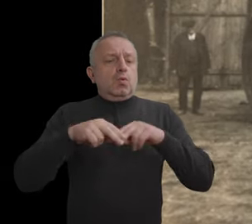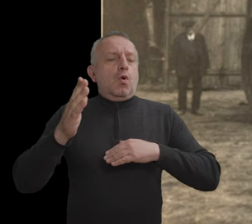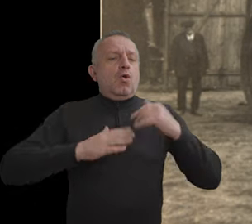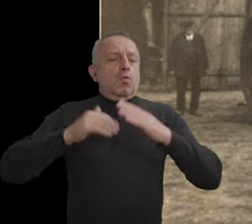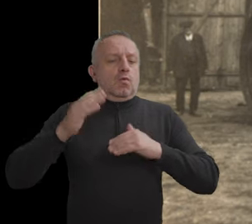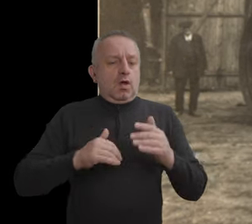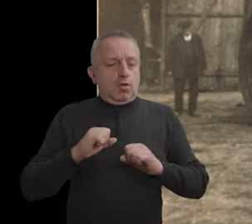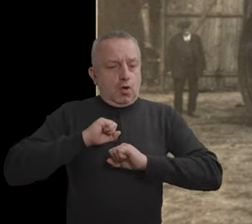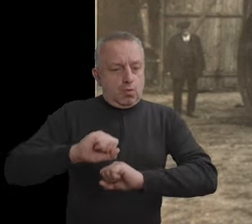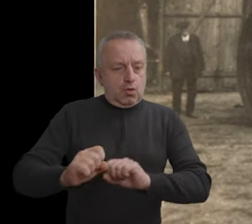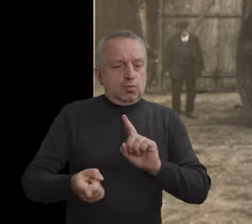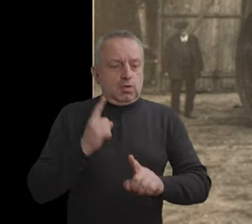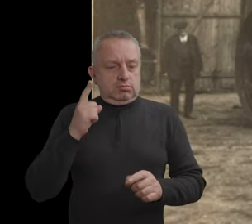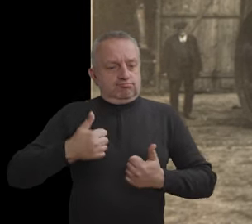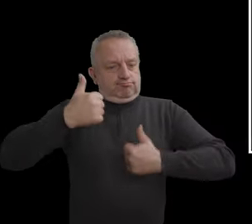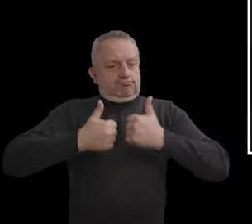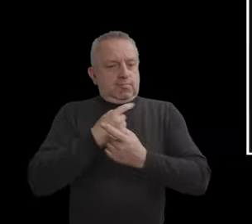rolnictwa, lokomobile.